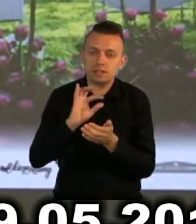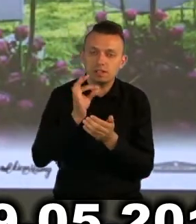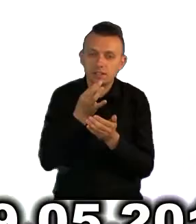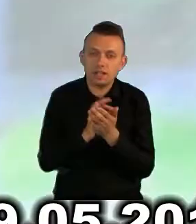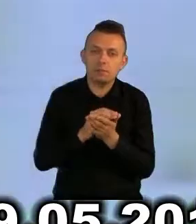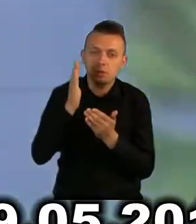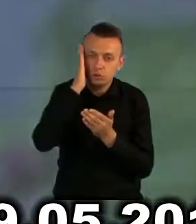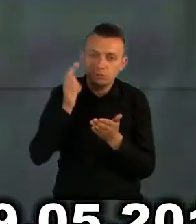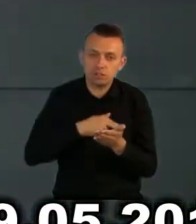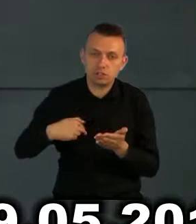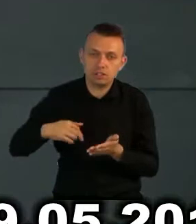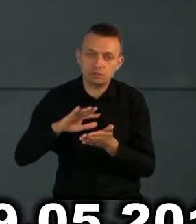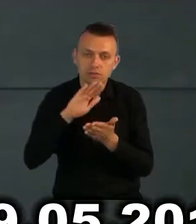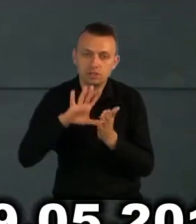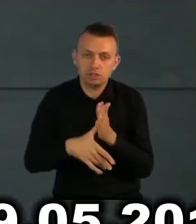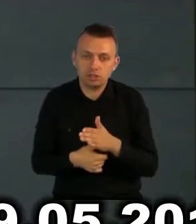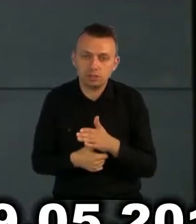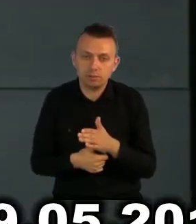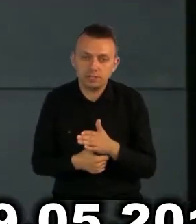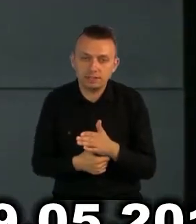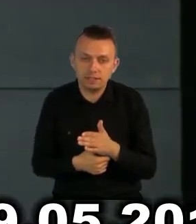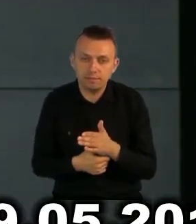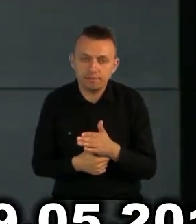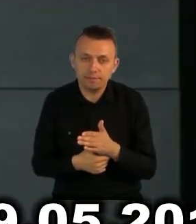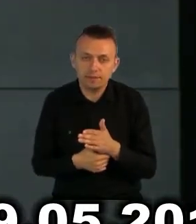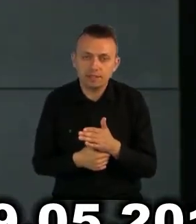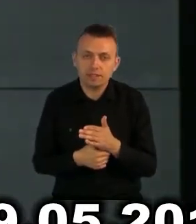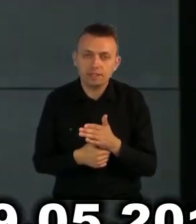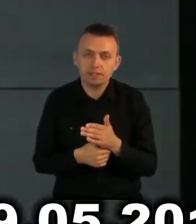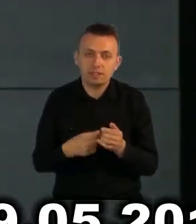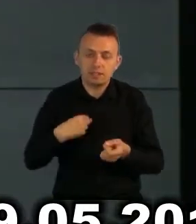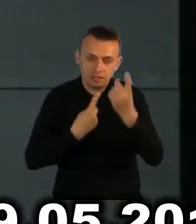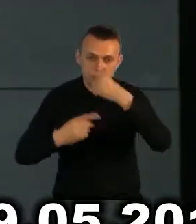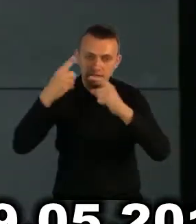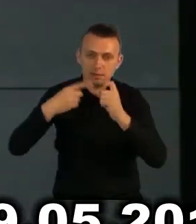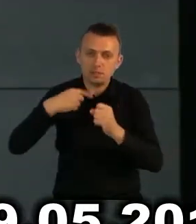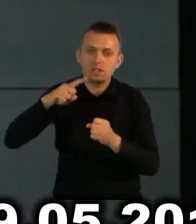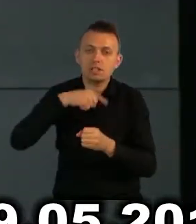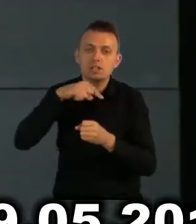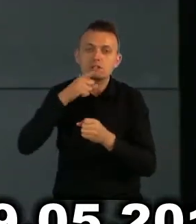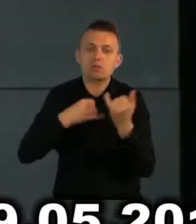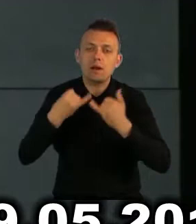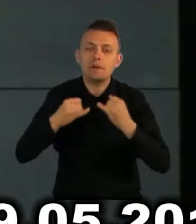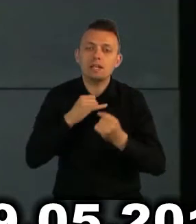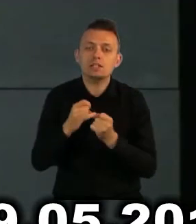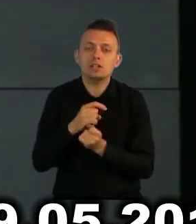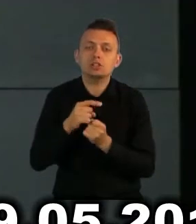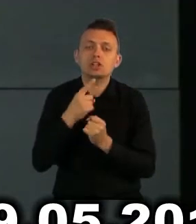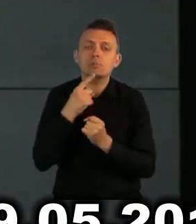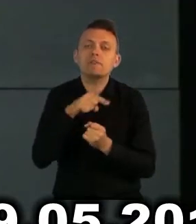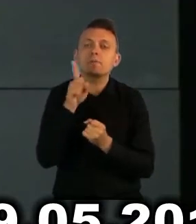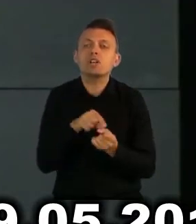naszego miasta. Wspomnieć naszego projektu Różana Rodzina i myślę, że nie spamię, jeżeli powiem, że wyjątkowość na skalę